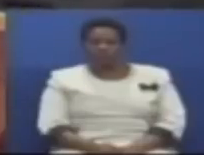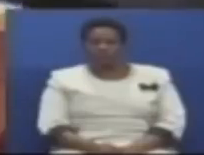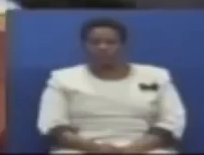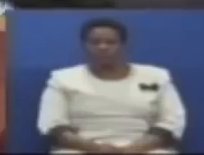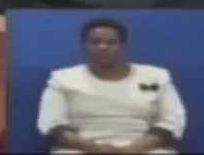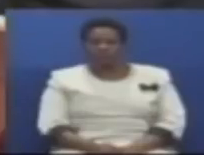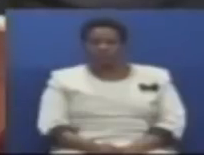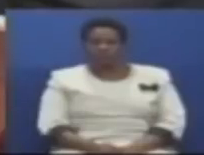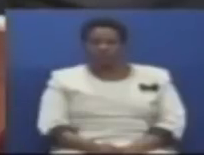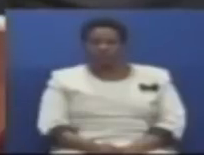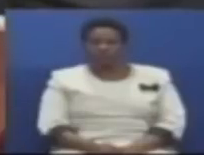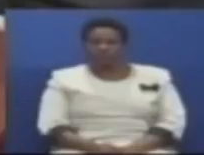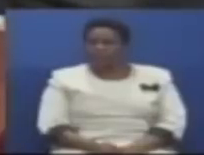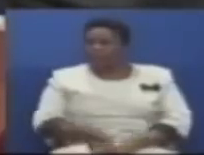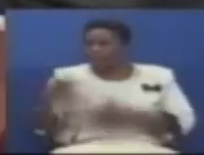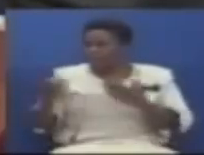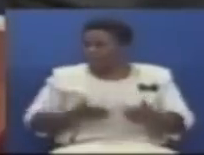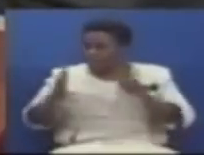Mheshimiwa Suleiman Bungara.